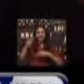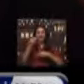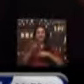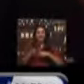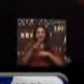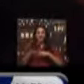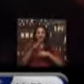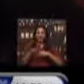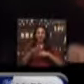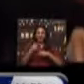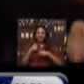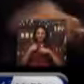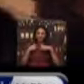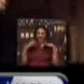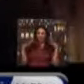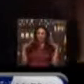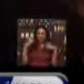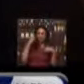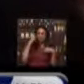الفوطة، امشي